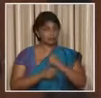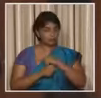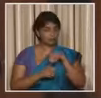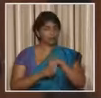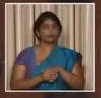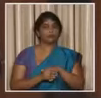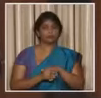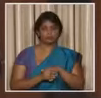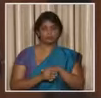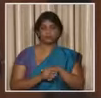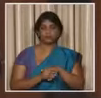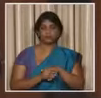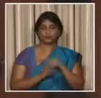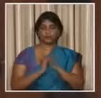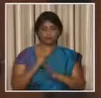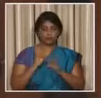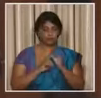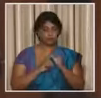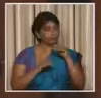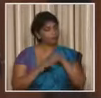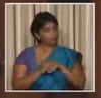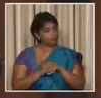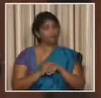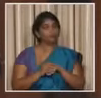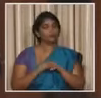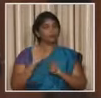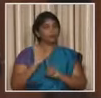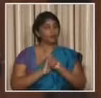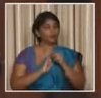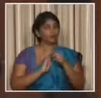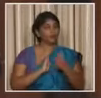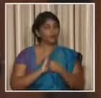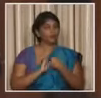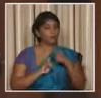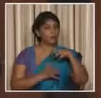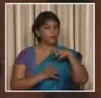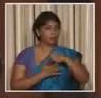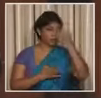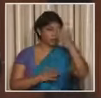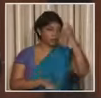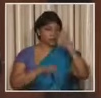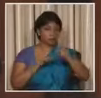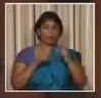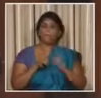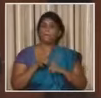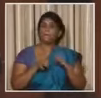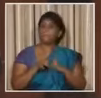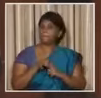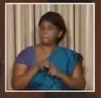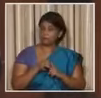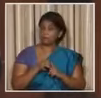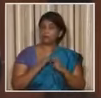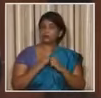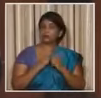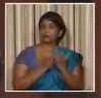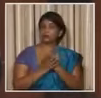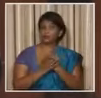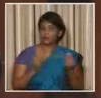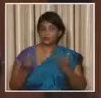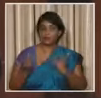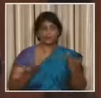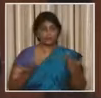அவரிடம் முன்வைத்திருக்கிறேன். இதுவரைக்கும் எந்த ஒரு விடயத்தையும் அவர் நிறைவேற்றவில்லை. நான் அவர் உண்மையிலே அரசாங்கத்தினுடைய எந்த ஜனாதிபதி வந்தாலும்